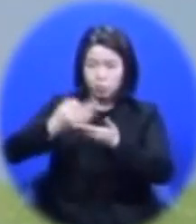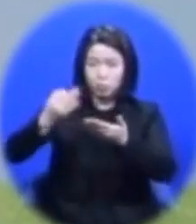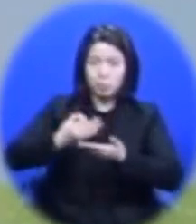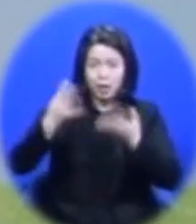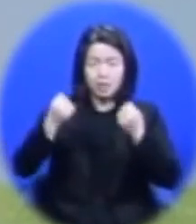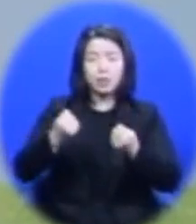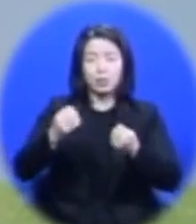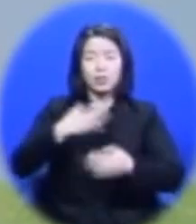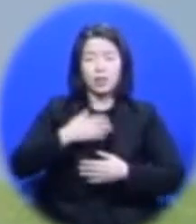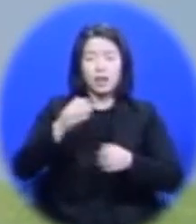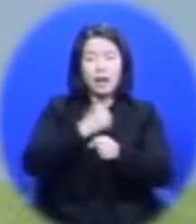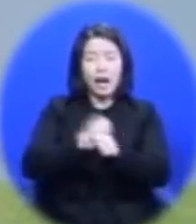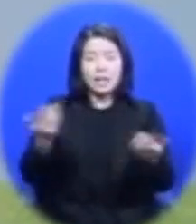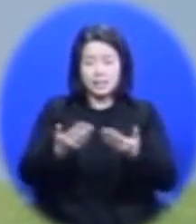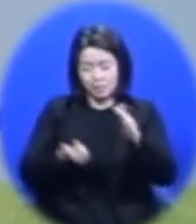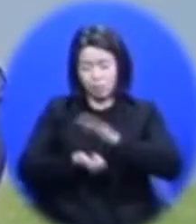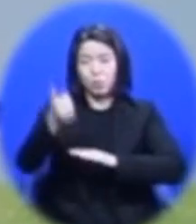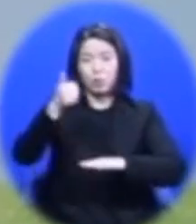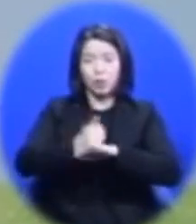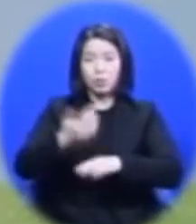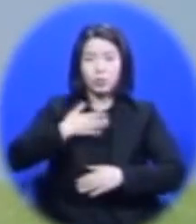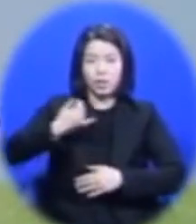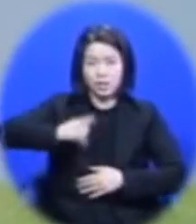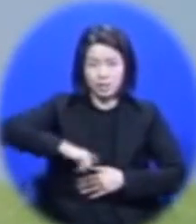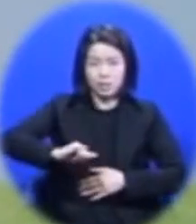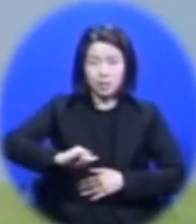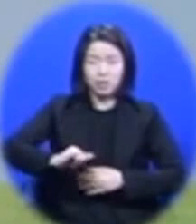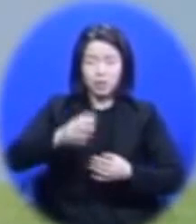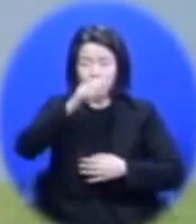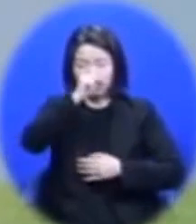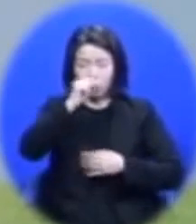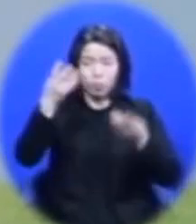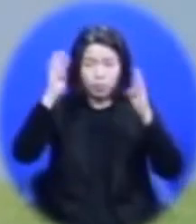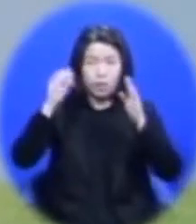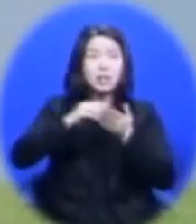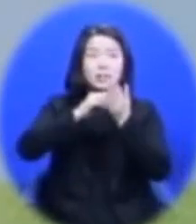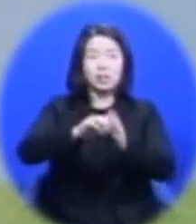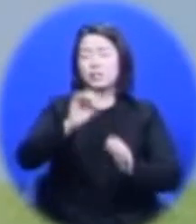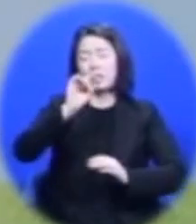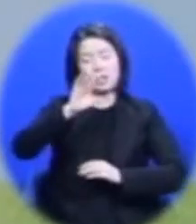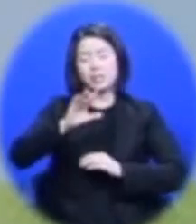일이 성공하고 우리 자녀들이 좋은 대학 가기 위해서가 아니에요.